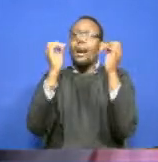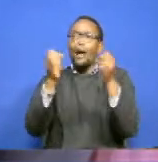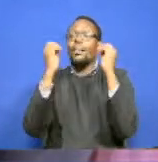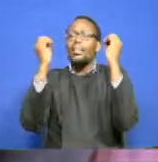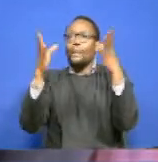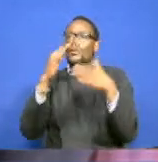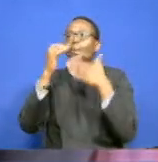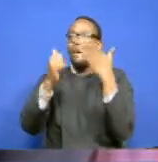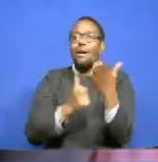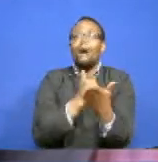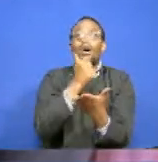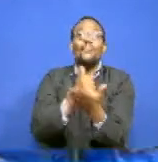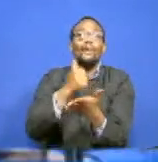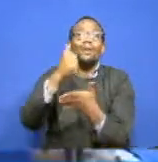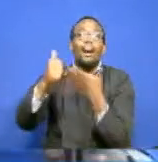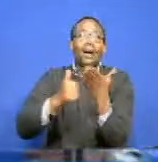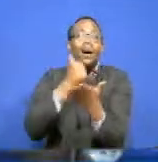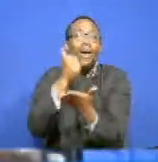Hallelujah